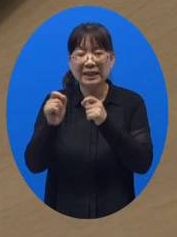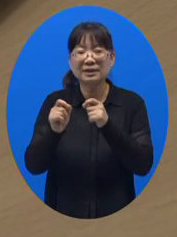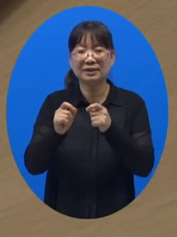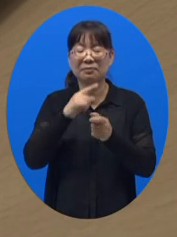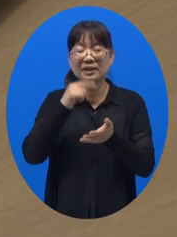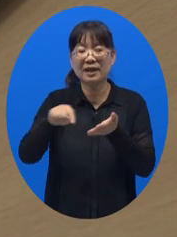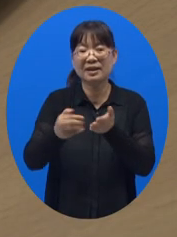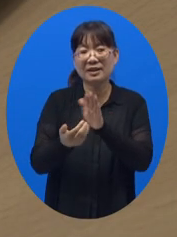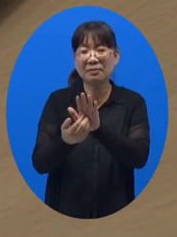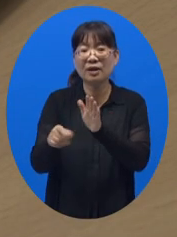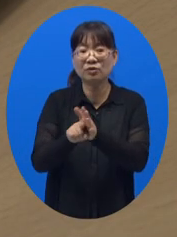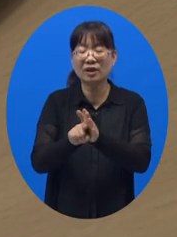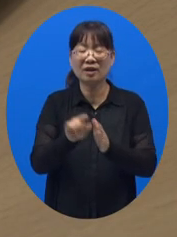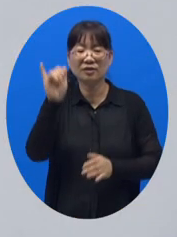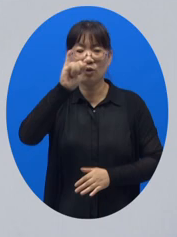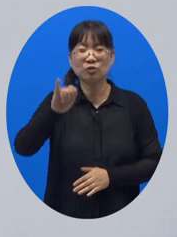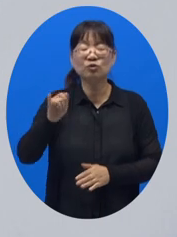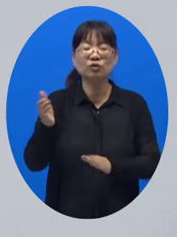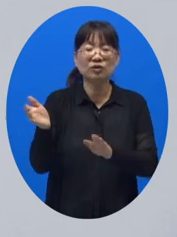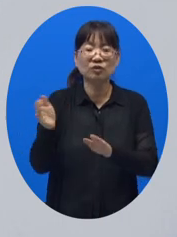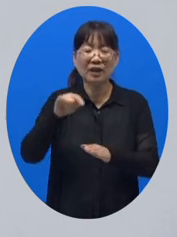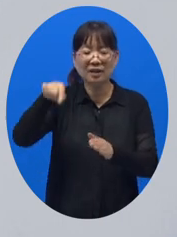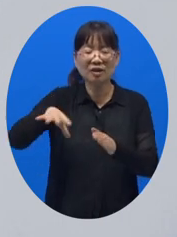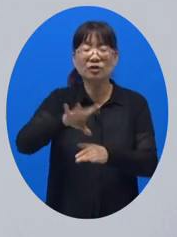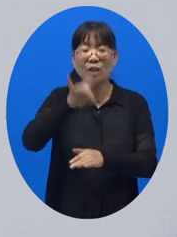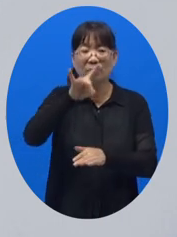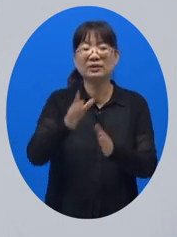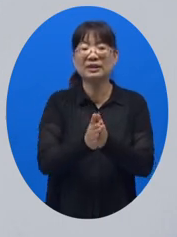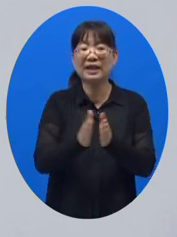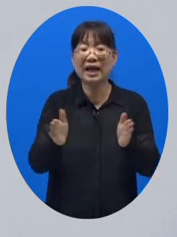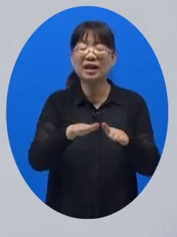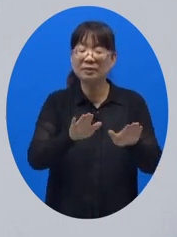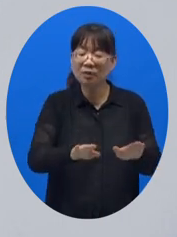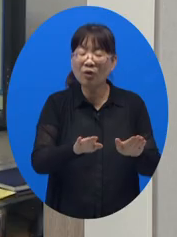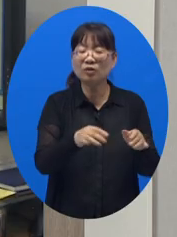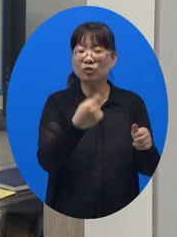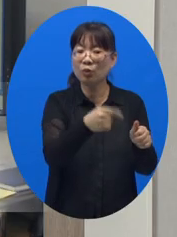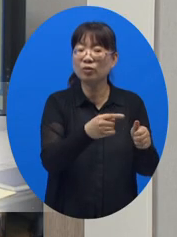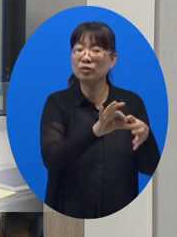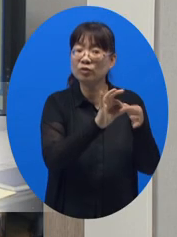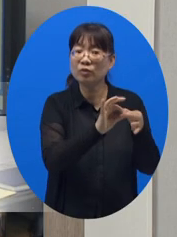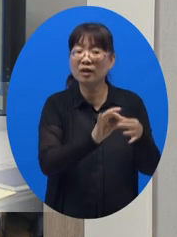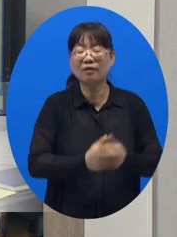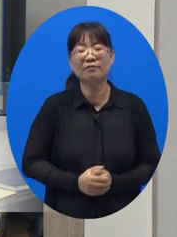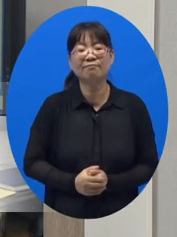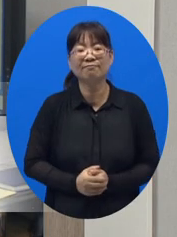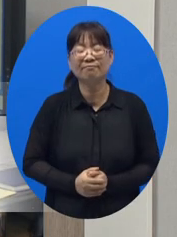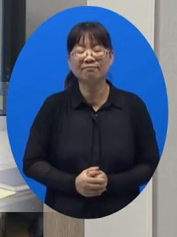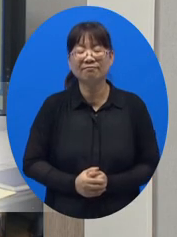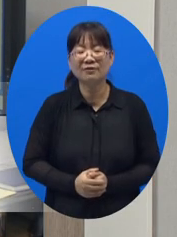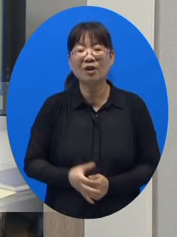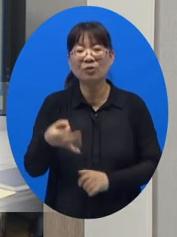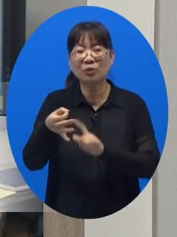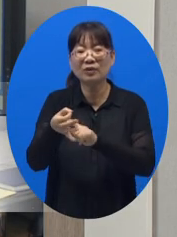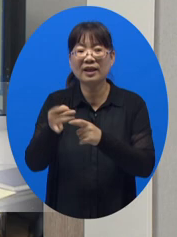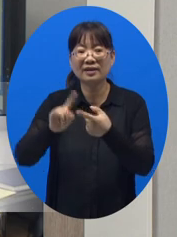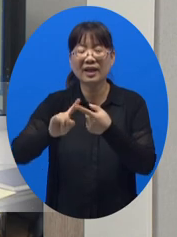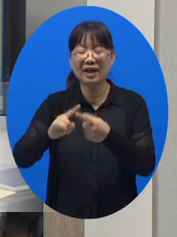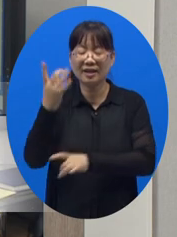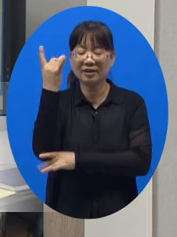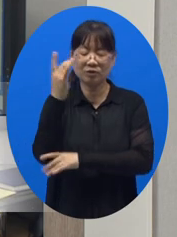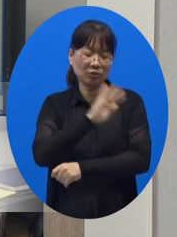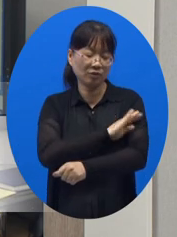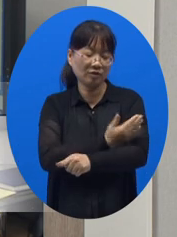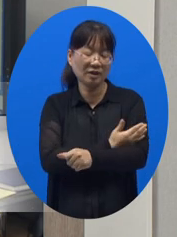피해 예방을 위해 전국 지자체 중 처음으로 추진한 겁니다. 신용교육을 통해서 그런 금융에 대한